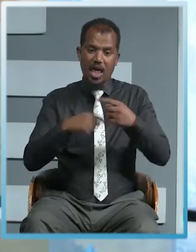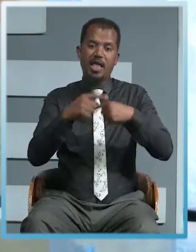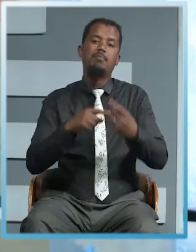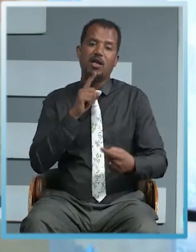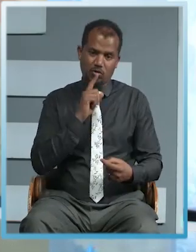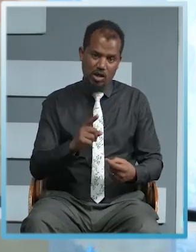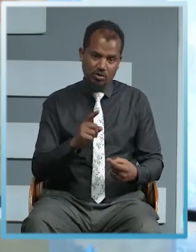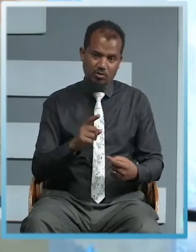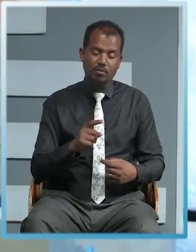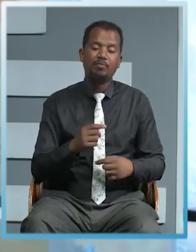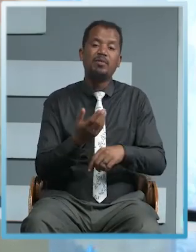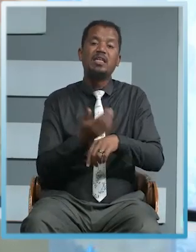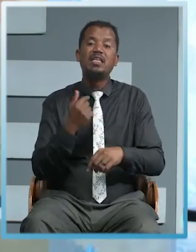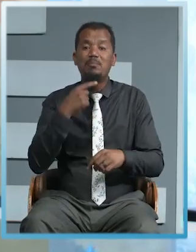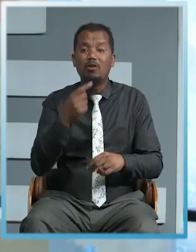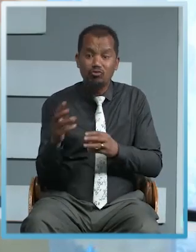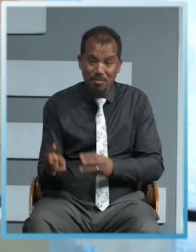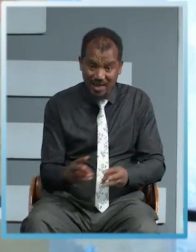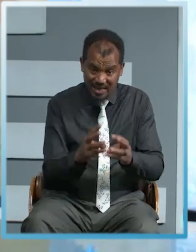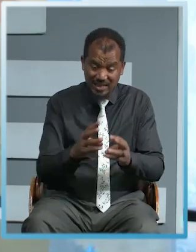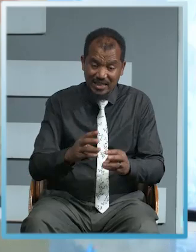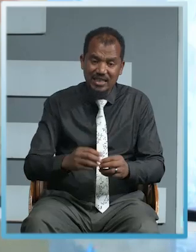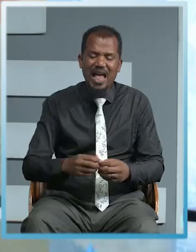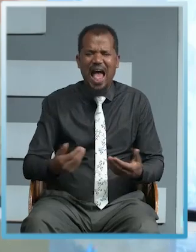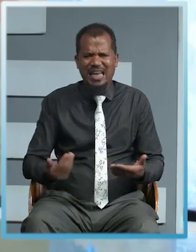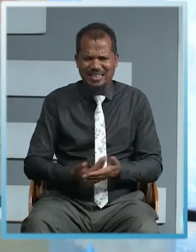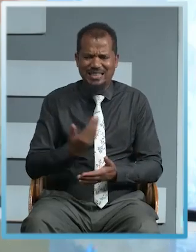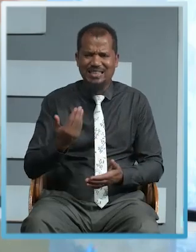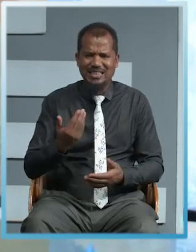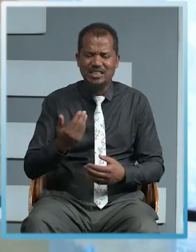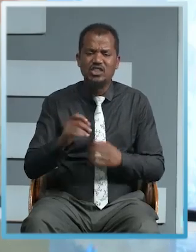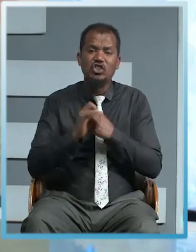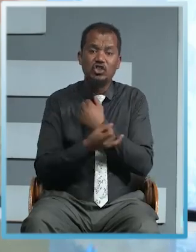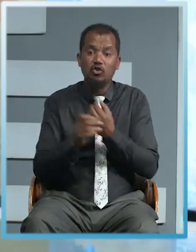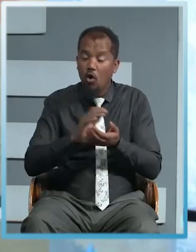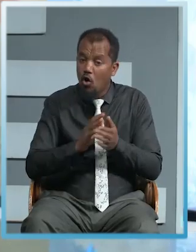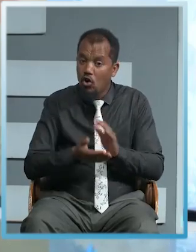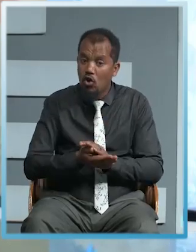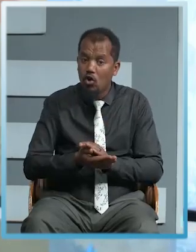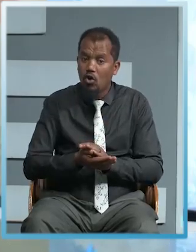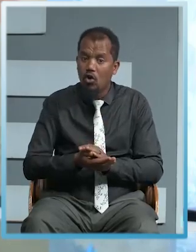ናቸው። ግን ቀደም ባልኩሽ መንገድ አዲስ ድርጅት ሆነ